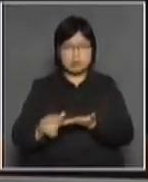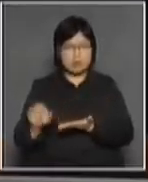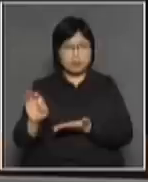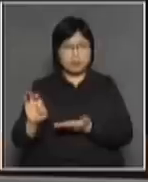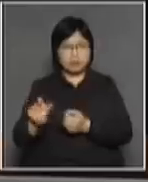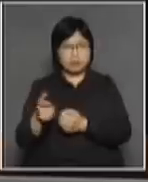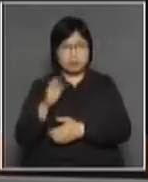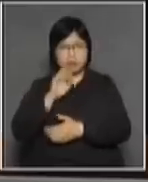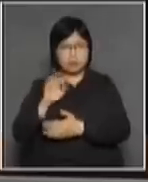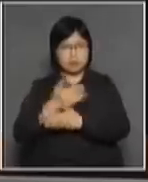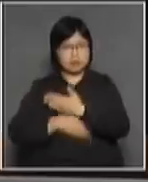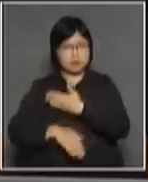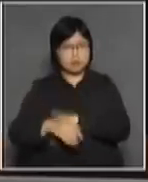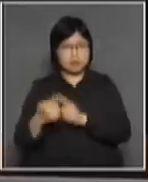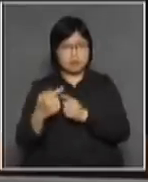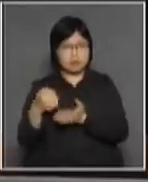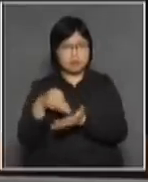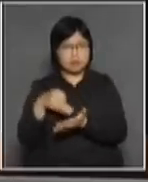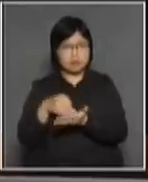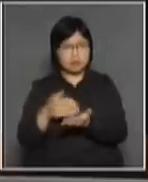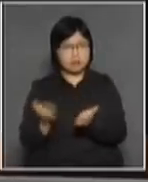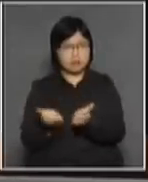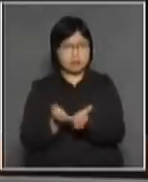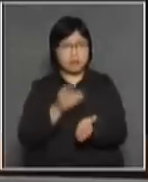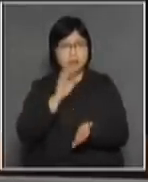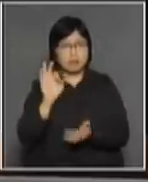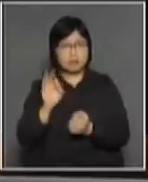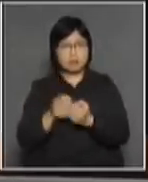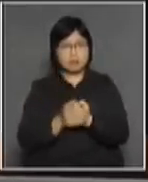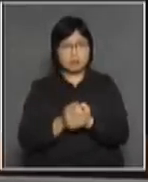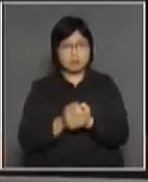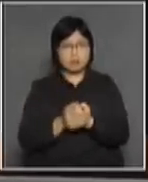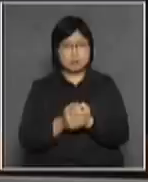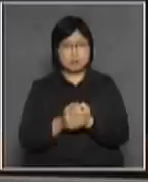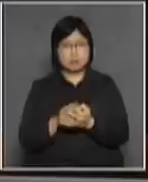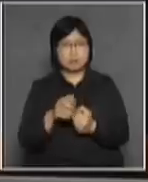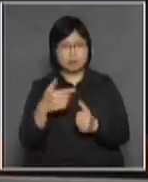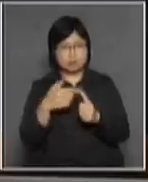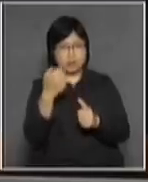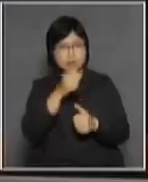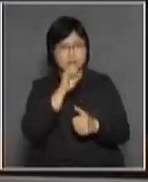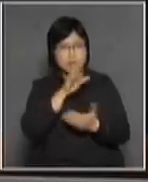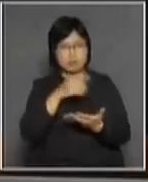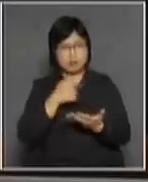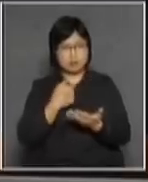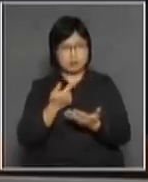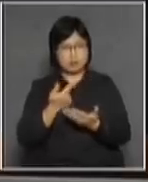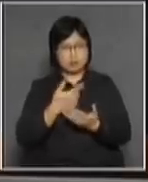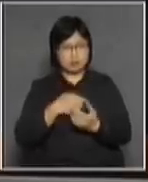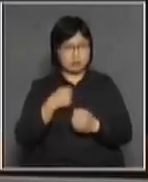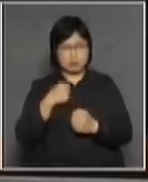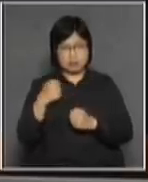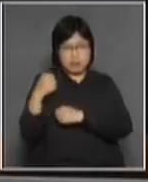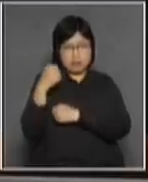殘疾人士的登記證？主席，試問需要這麼大的體力的職